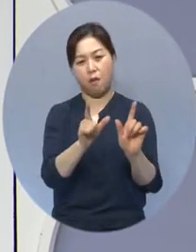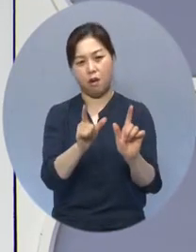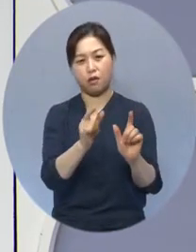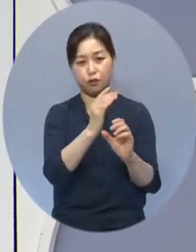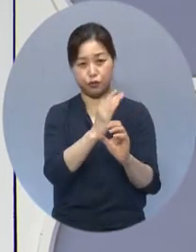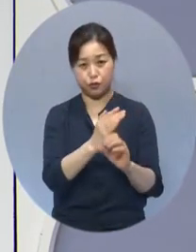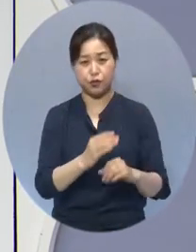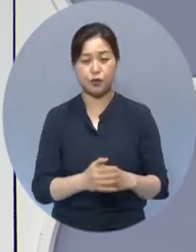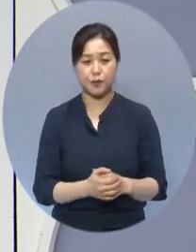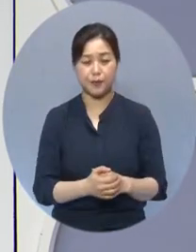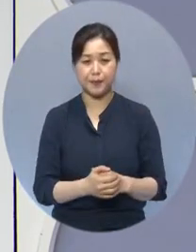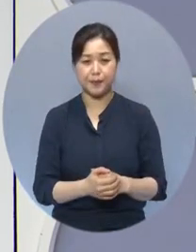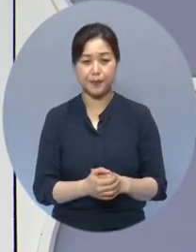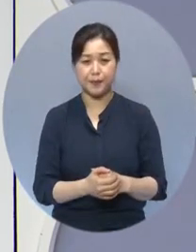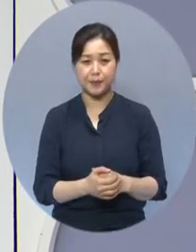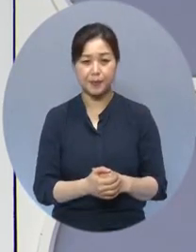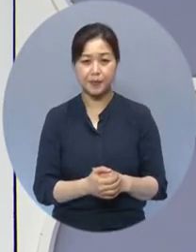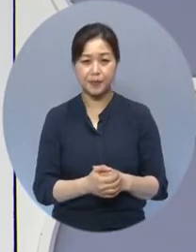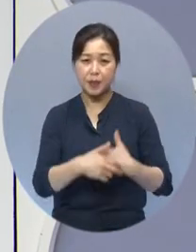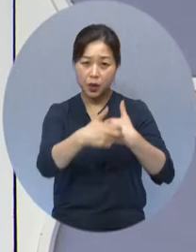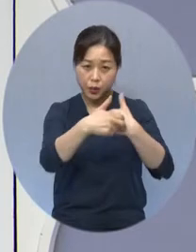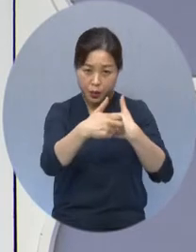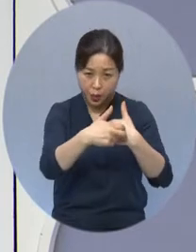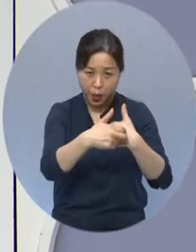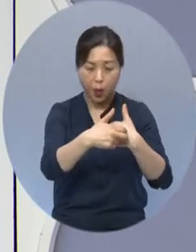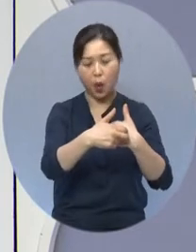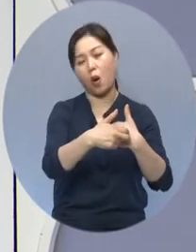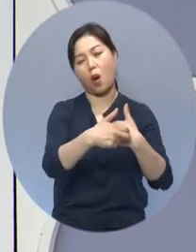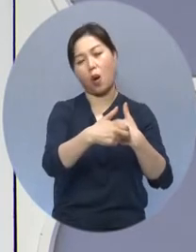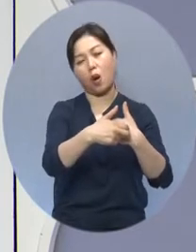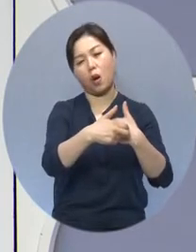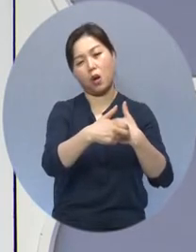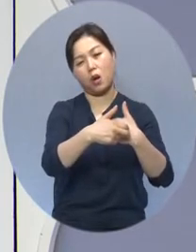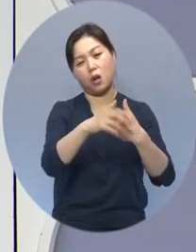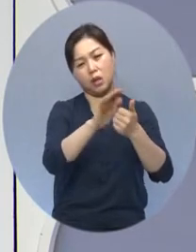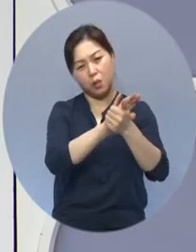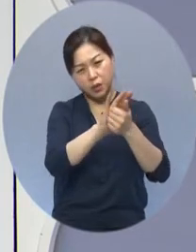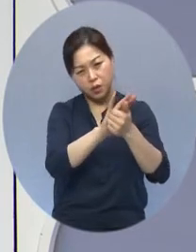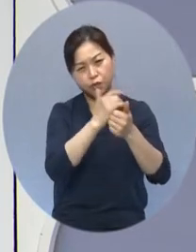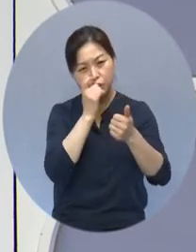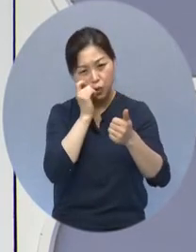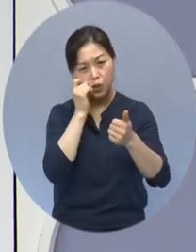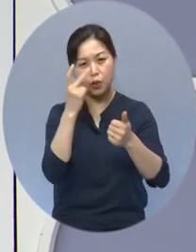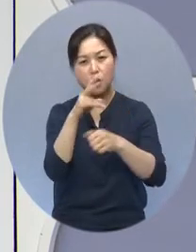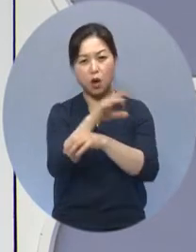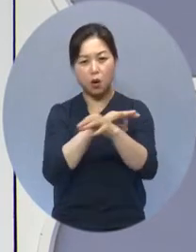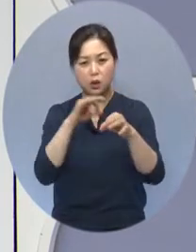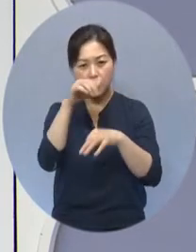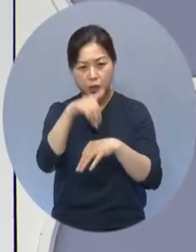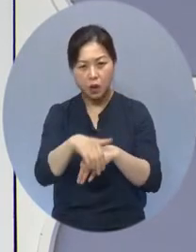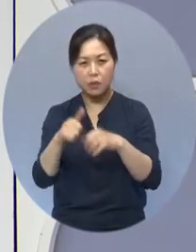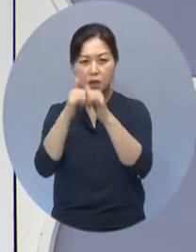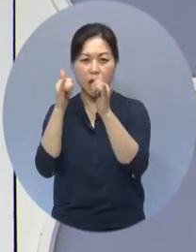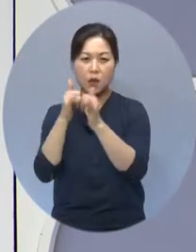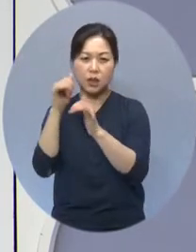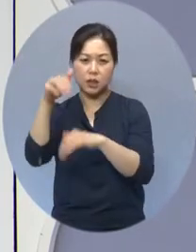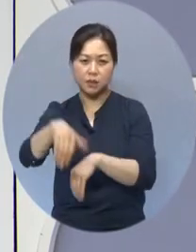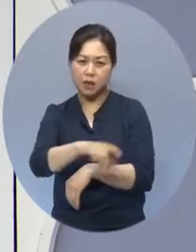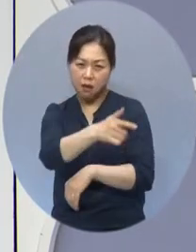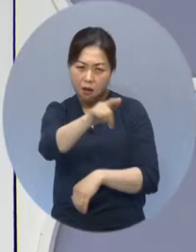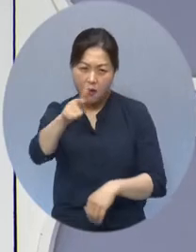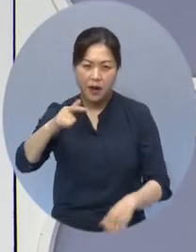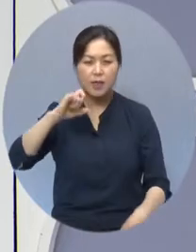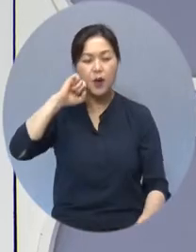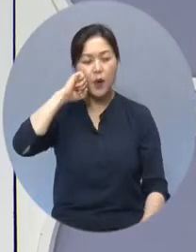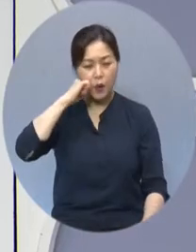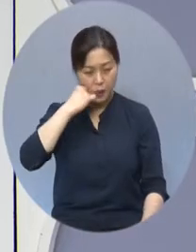경제 위기, 또 사회 침체, 경제 침체, 하여튼 뭐 일상이 재난이었지 않나 하는